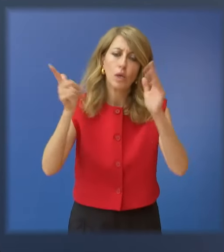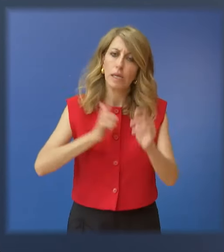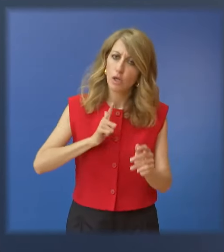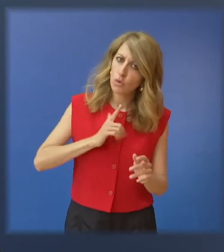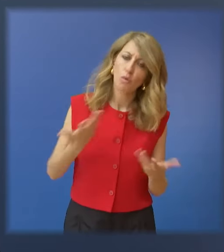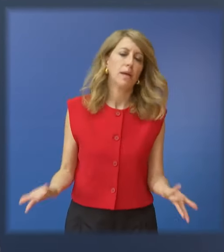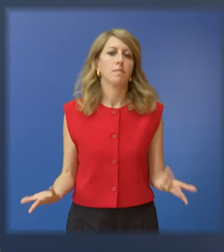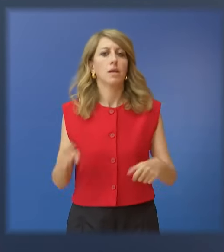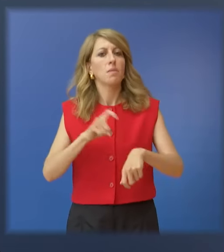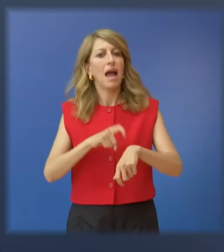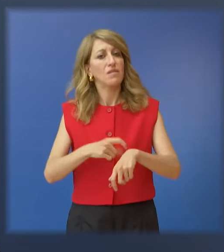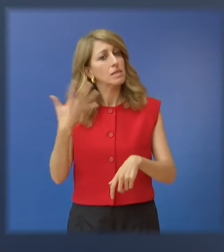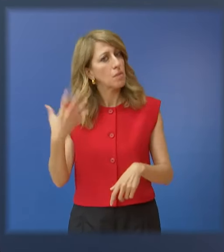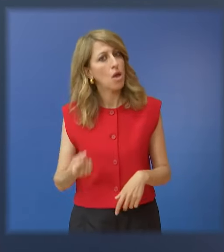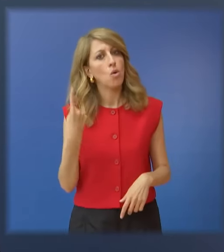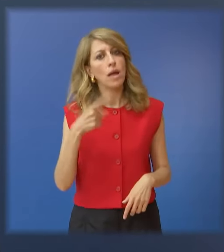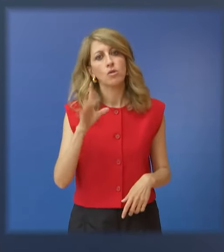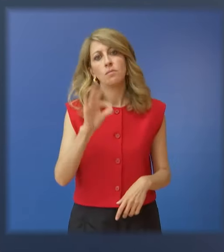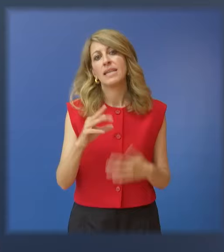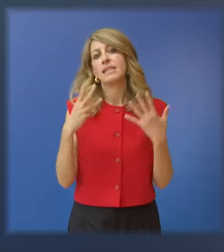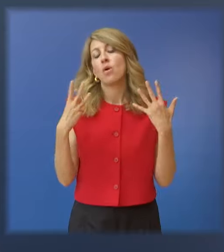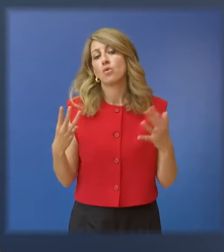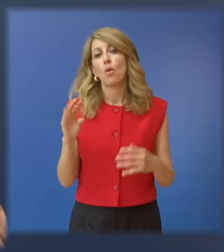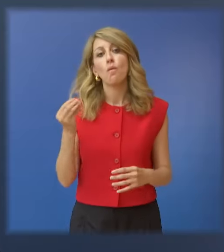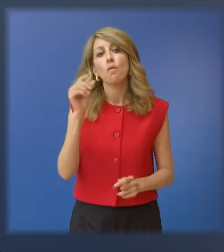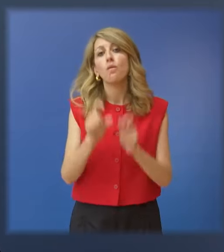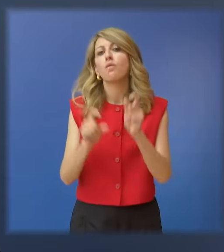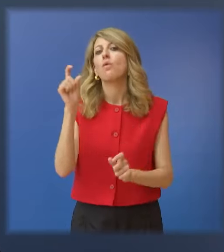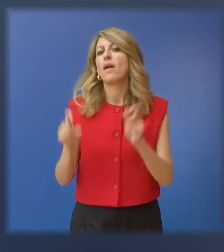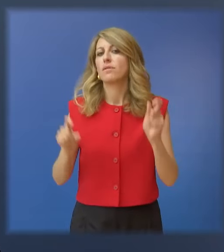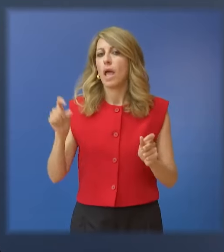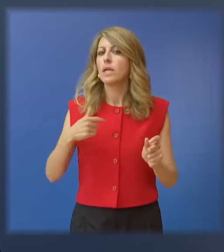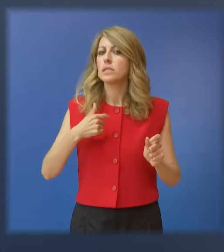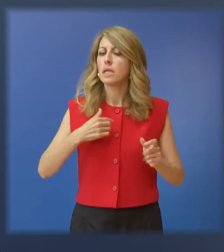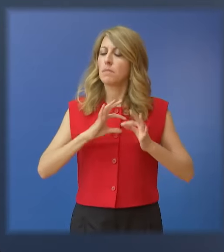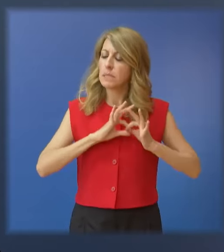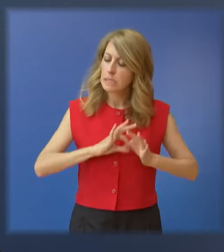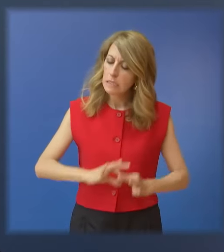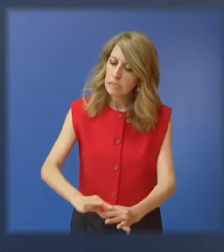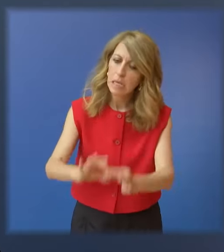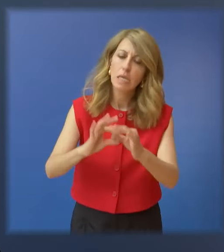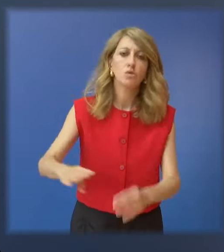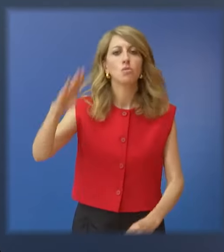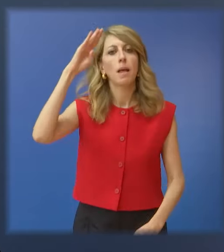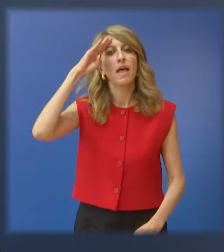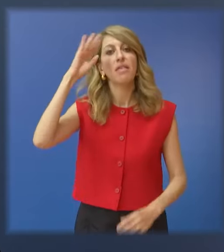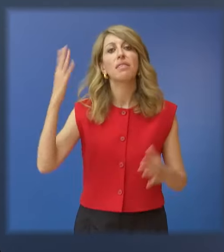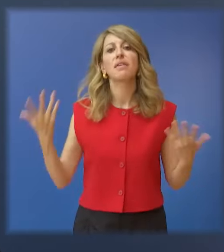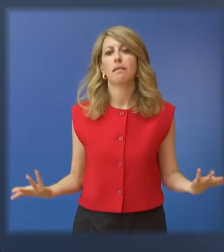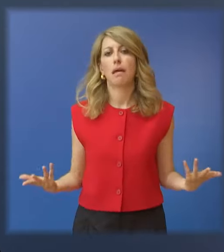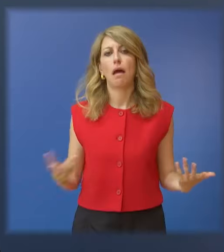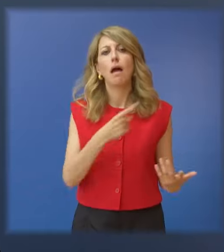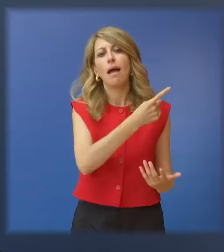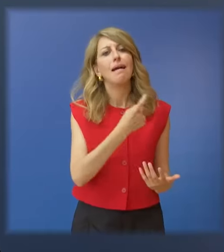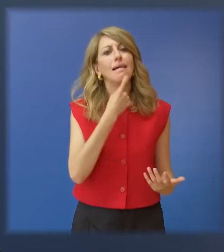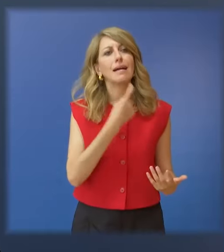που υλοποιεί ένα πρόγραμμα δυνάμει ττο οποίο εξελέγει τετραετίας άρα την αποσταθεροποίηση δεν ξέρω που τη βλέπει ο κύριος